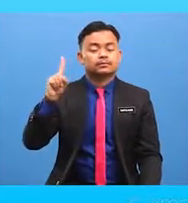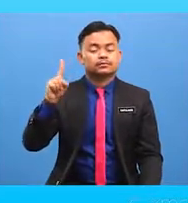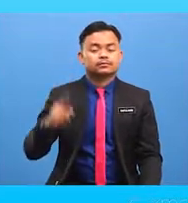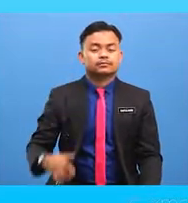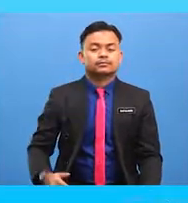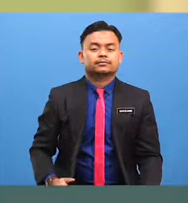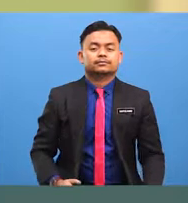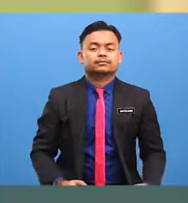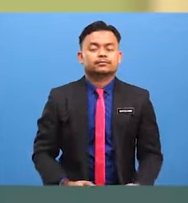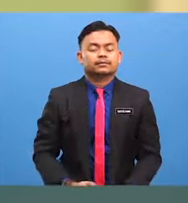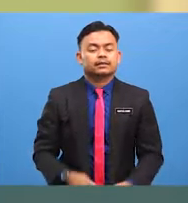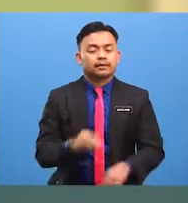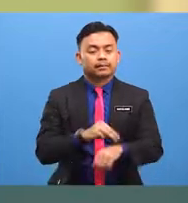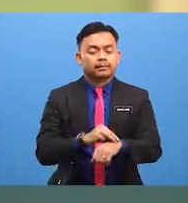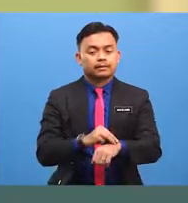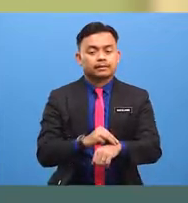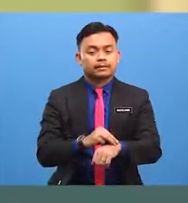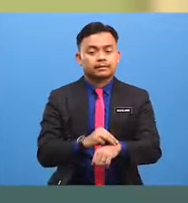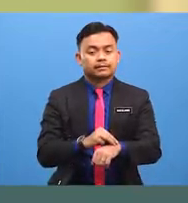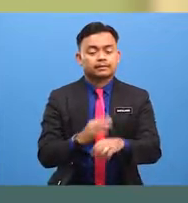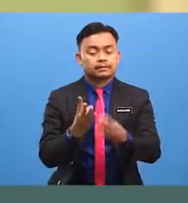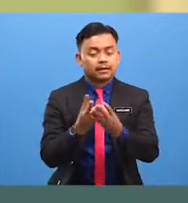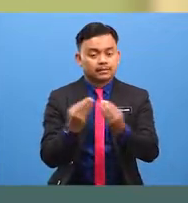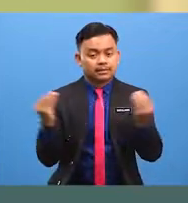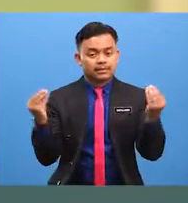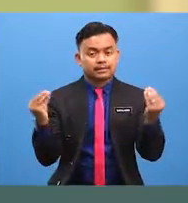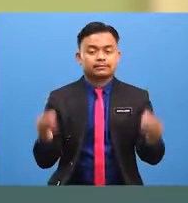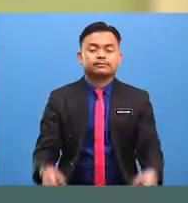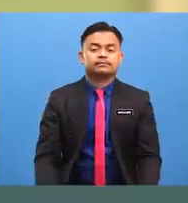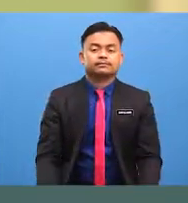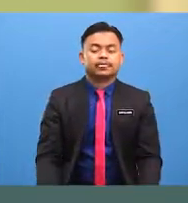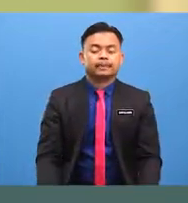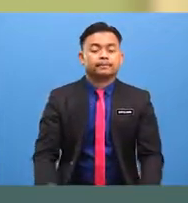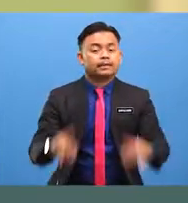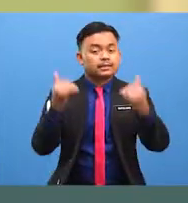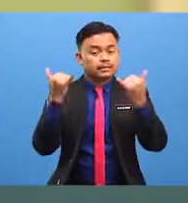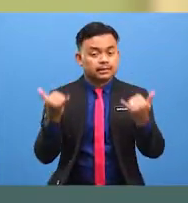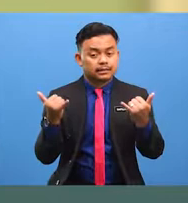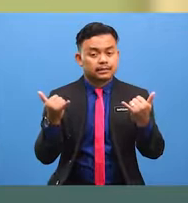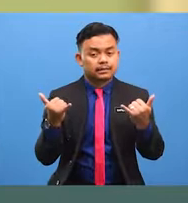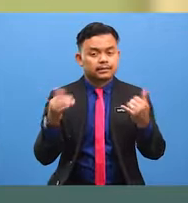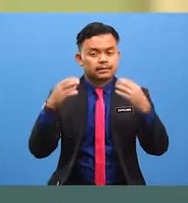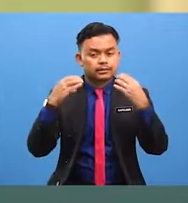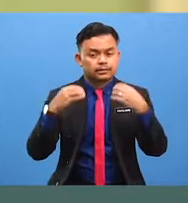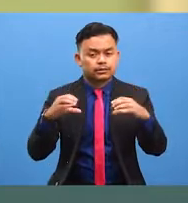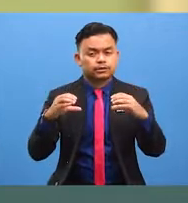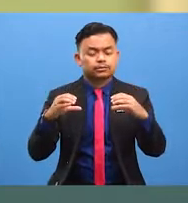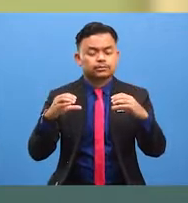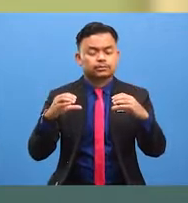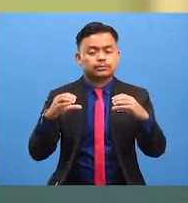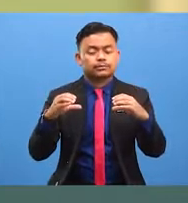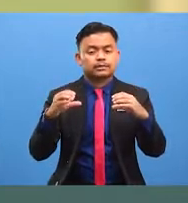5, 4, 3, 2, 1. Masa mengira pergerakan dada telah tamat. Sekarang, cuba kamu